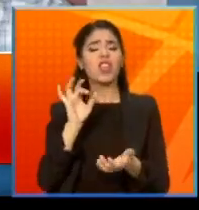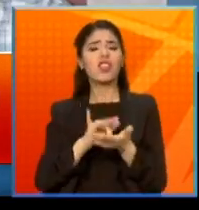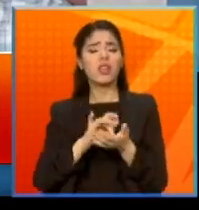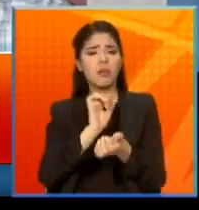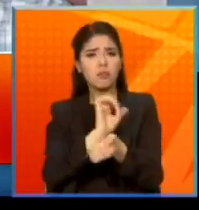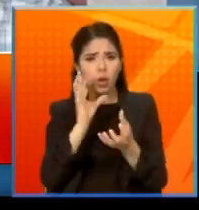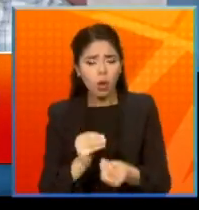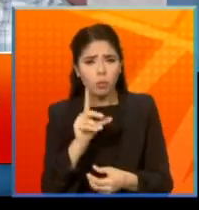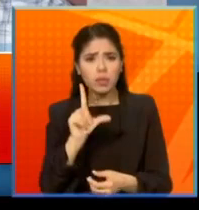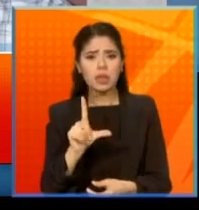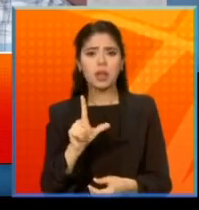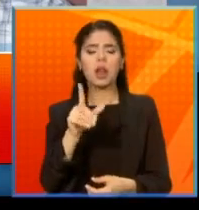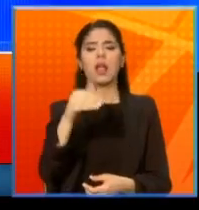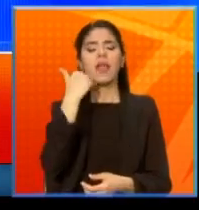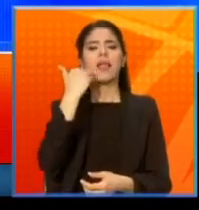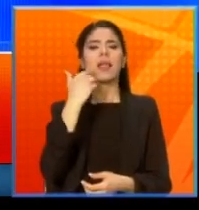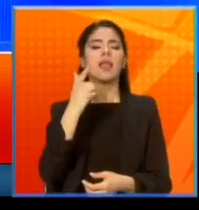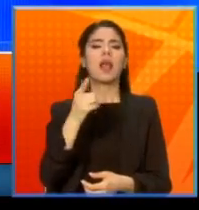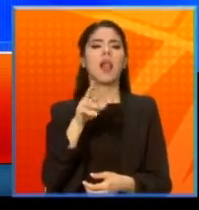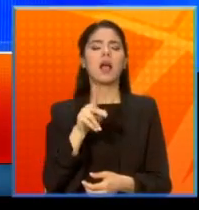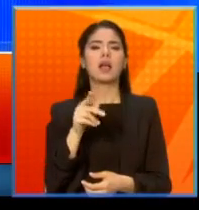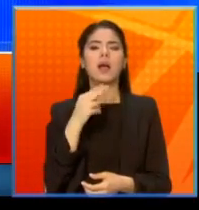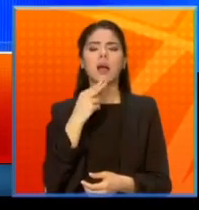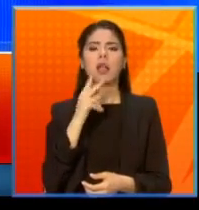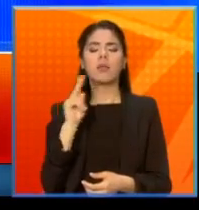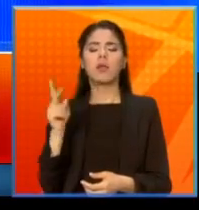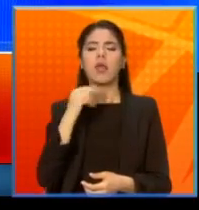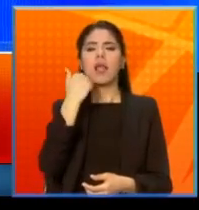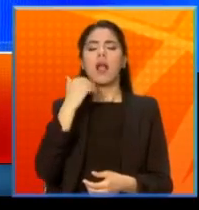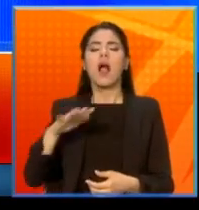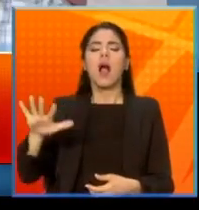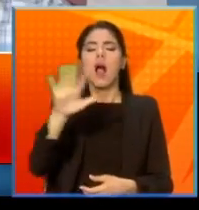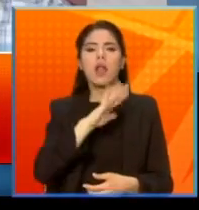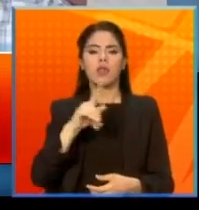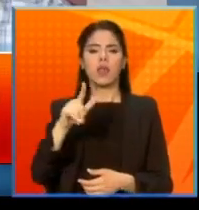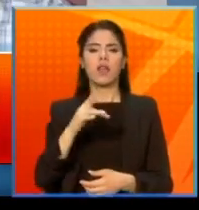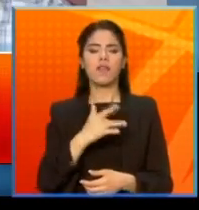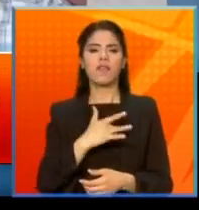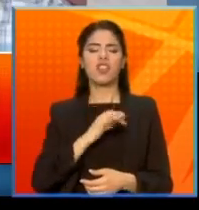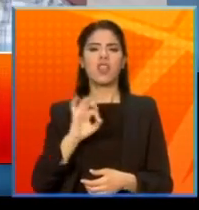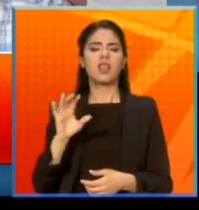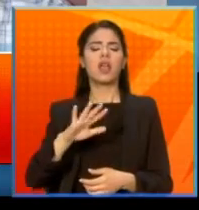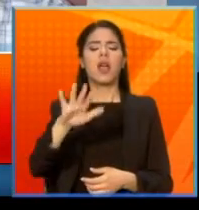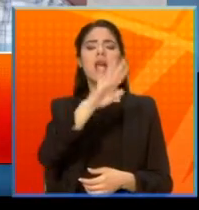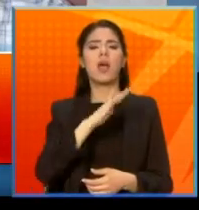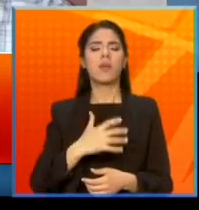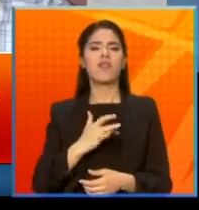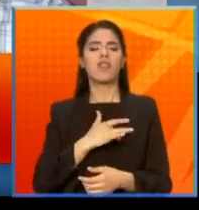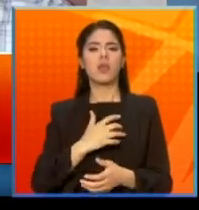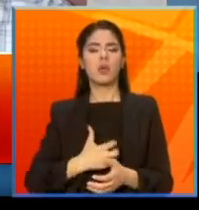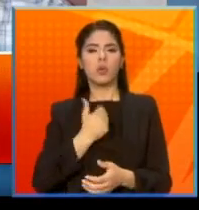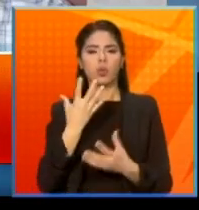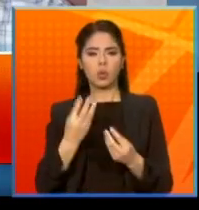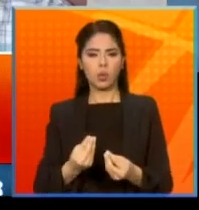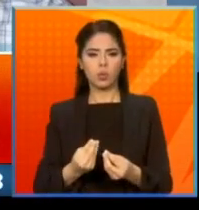kadın adeta bir yalan makinesiydi. Çocuklarına yaşattıkları vicdanları sızlattı. Şimdi bir anne düşünün,